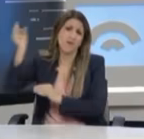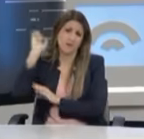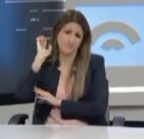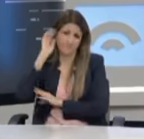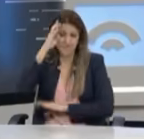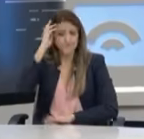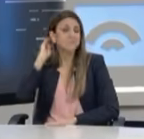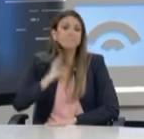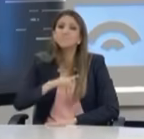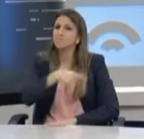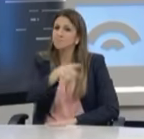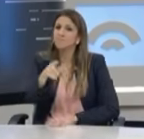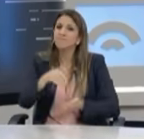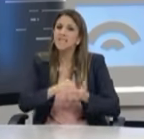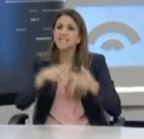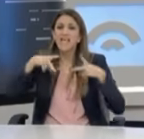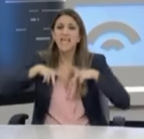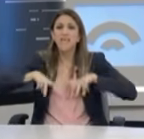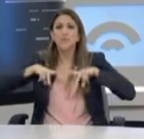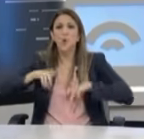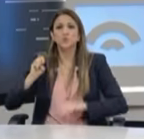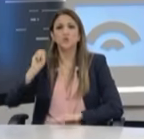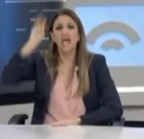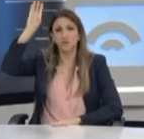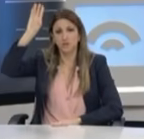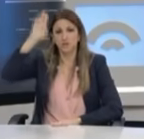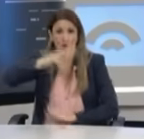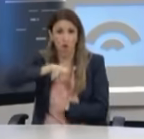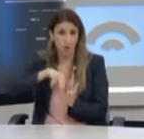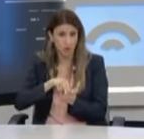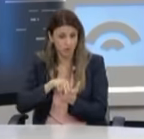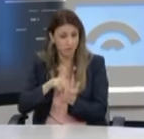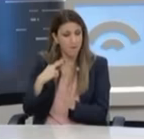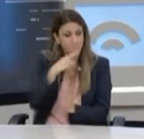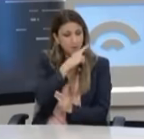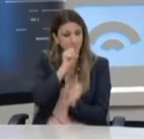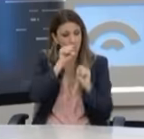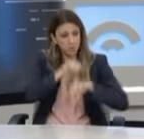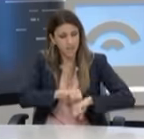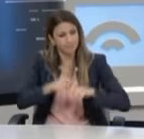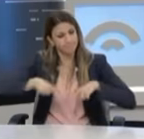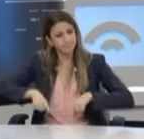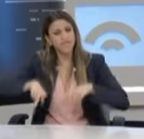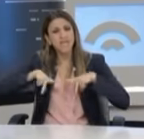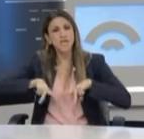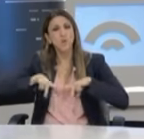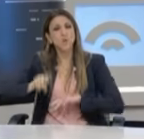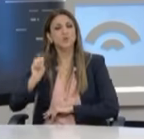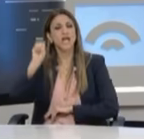Είστε επίσης και υπουργός εξωτερικών. Θα σας διαβάσω, λοιπόν,